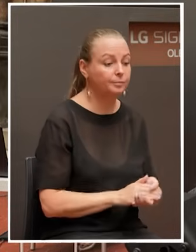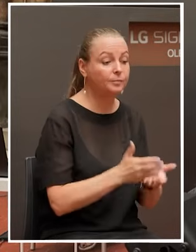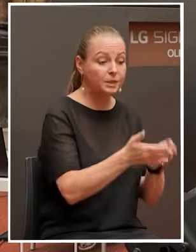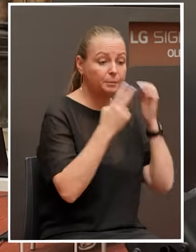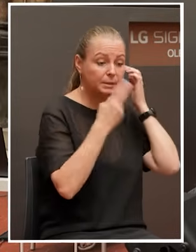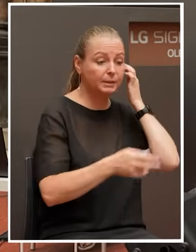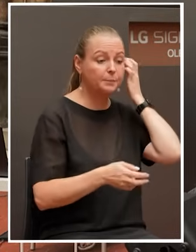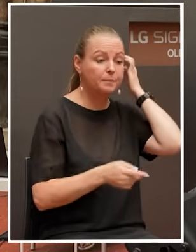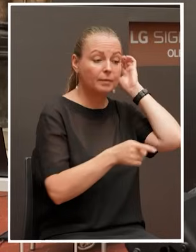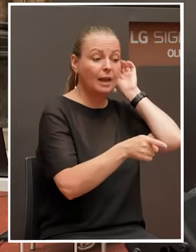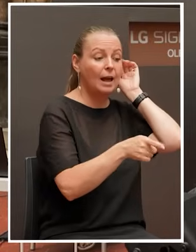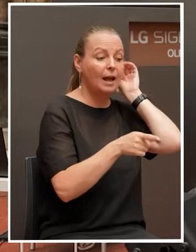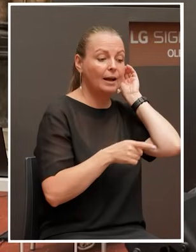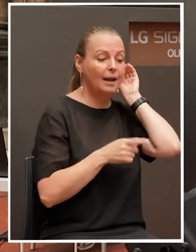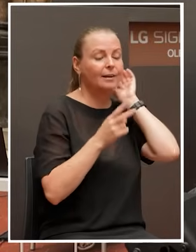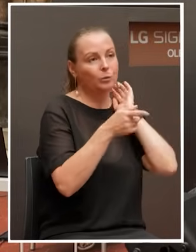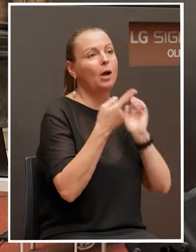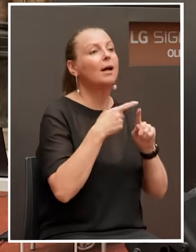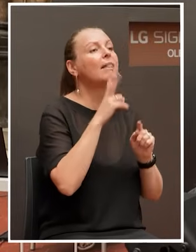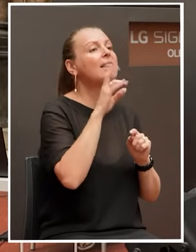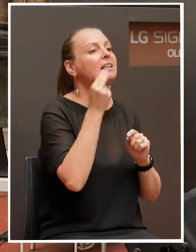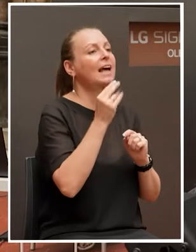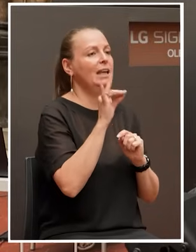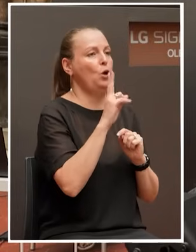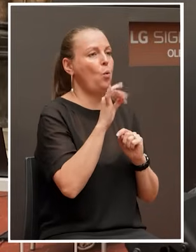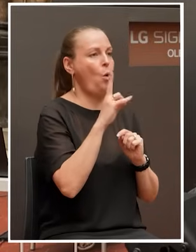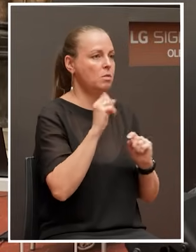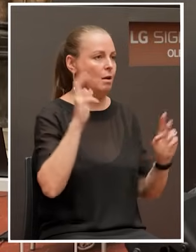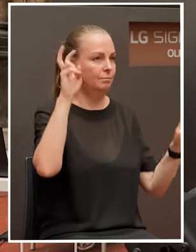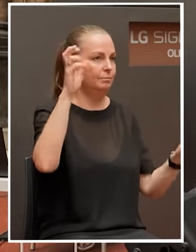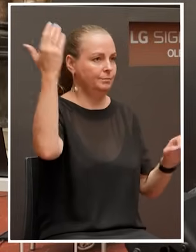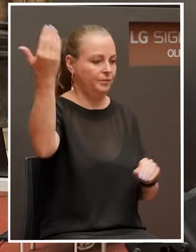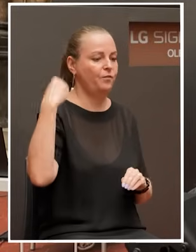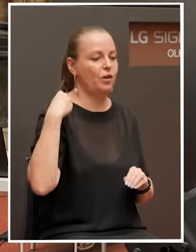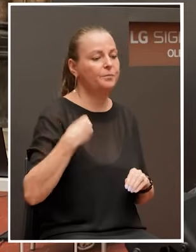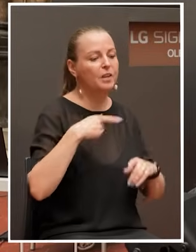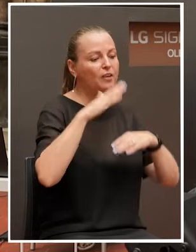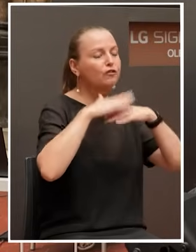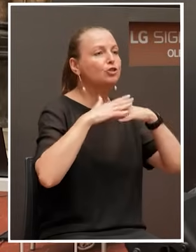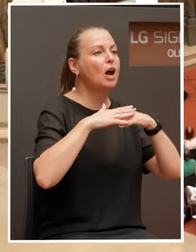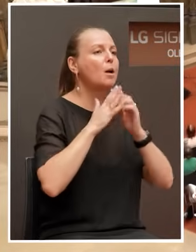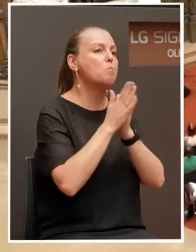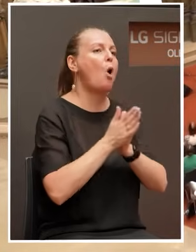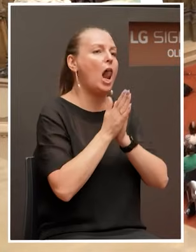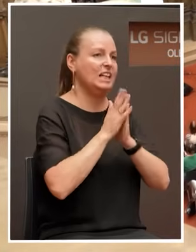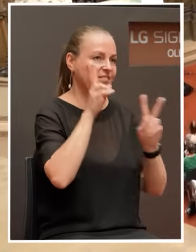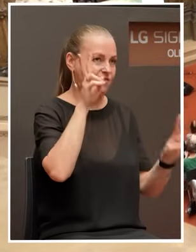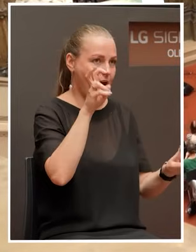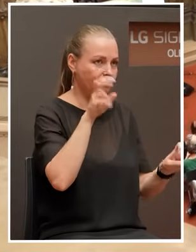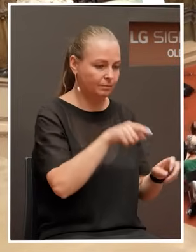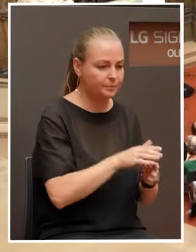Вот национальная икона Франции, Анжелюс, вечерняя молитва Жан-Франсуа Милле,